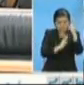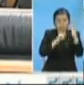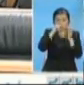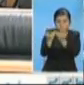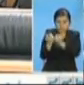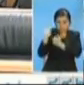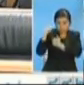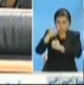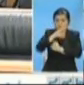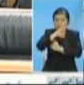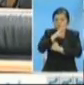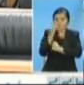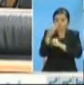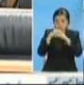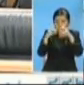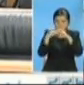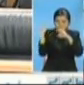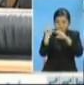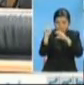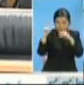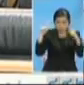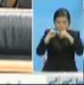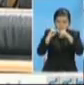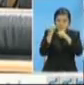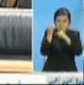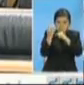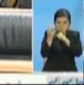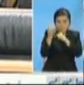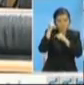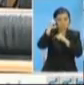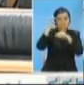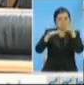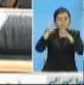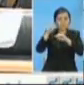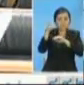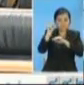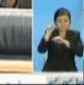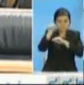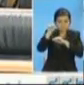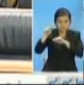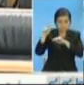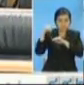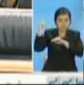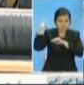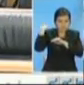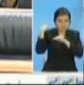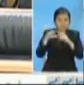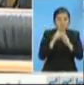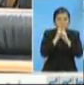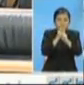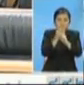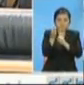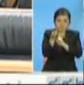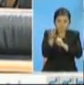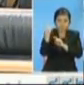ถ้ามีความชื้นที่สูงมากเกินไปให้คิดความชื้นแค่30% หลักฐานมีนะฮะผมจึงจะถามว่าคณะก